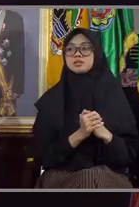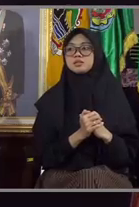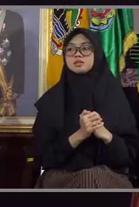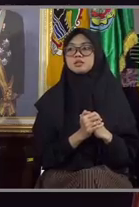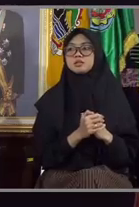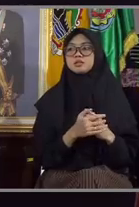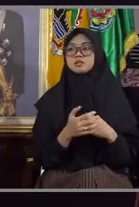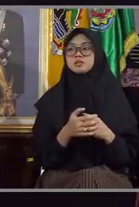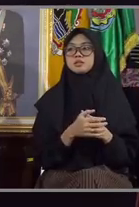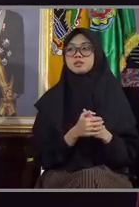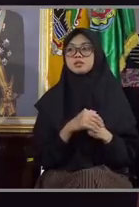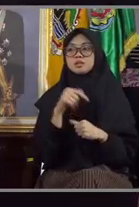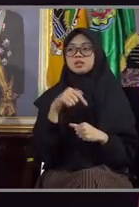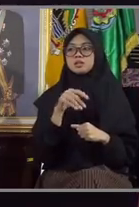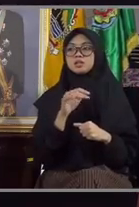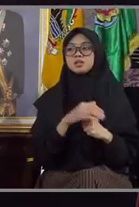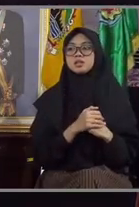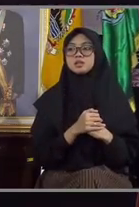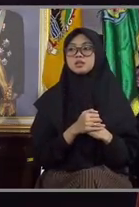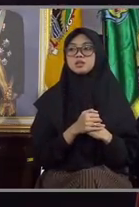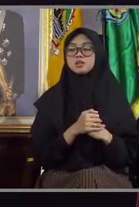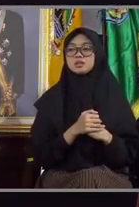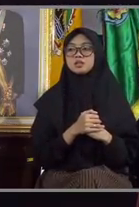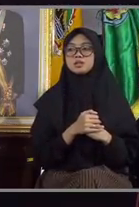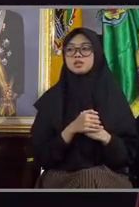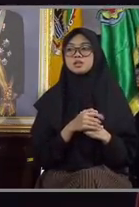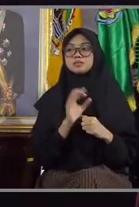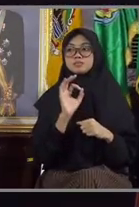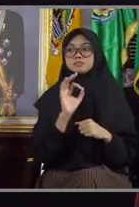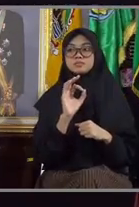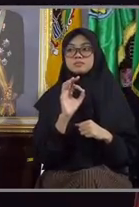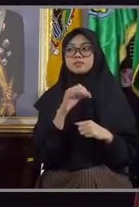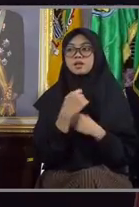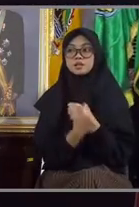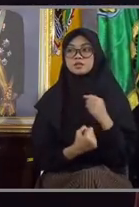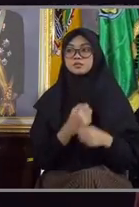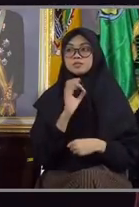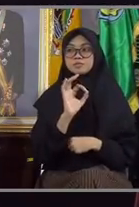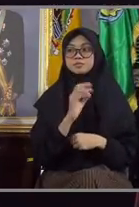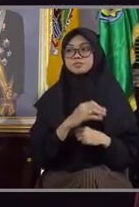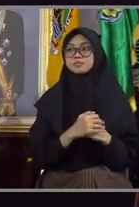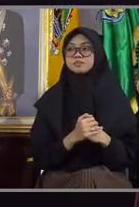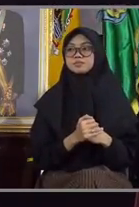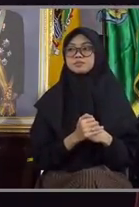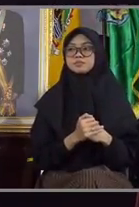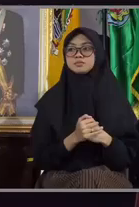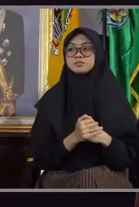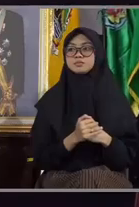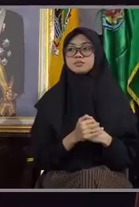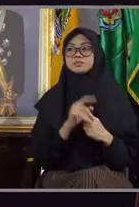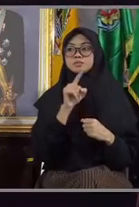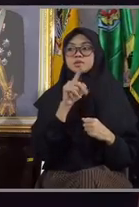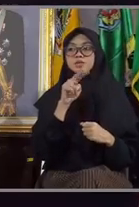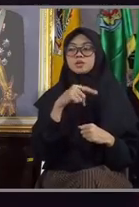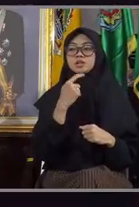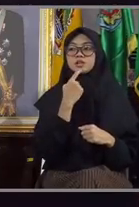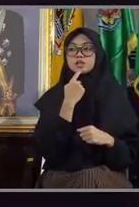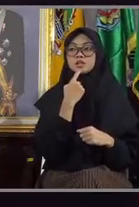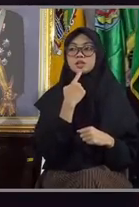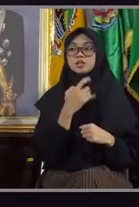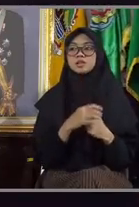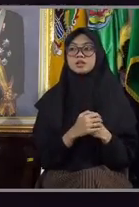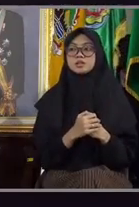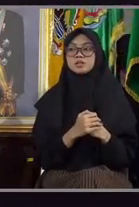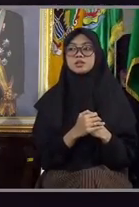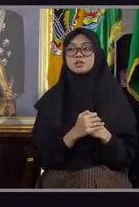ya. Satu lagi. Ini nanti dulu, ini oke dulu enggak? Oke, ya. Oke, Pak. Aktif ya. Sip. Oke. Satu lagi tentang energi, Pak. Kami sedang